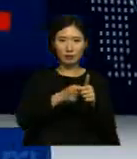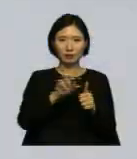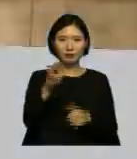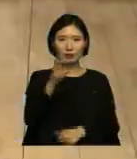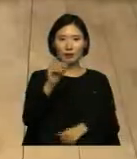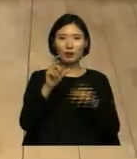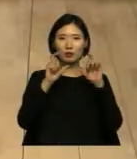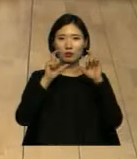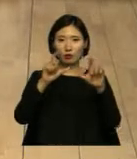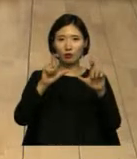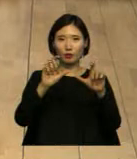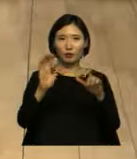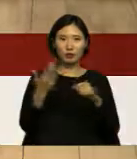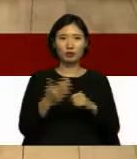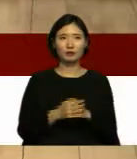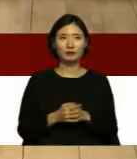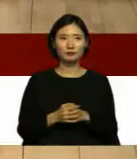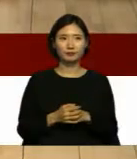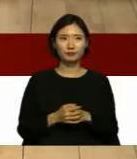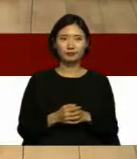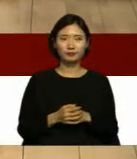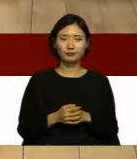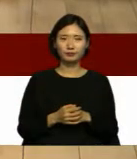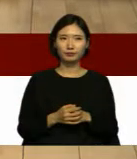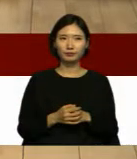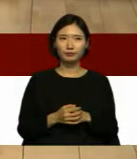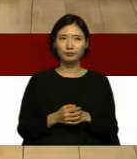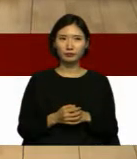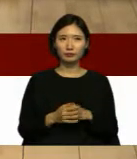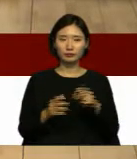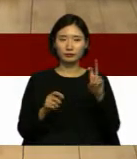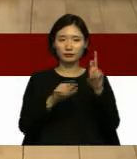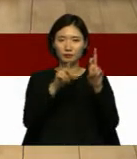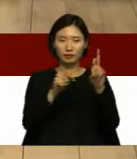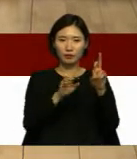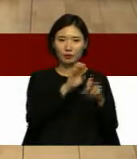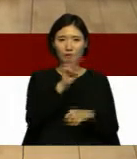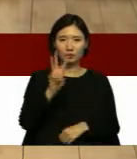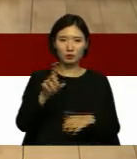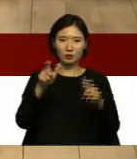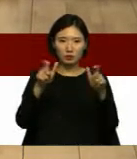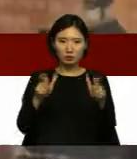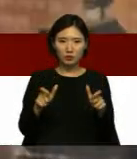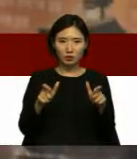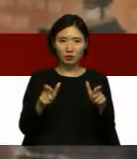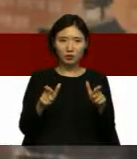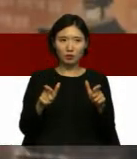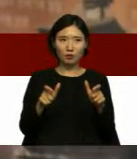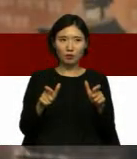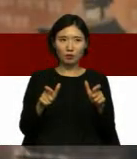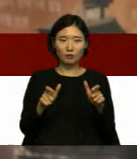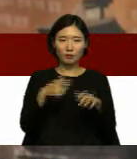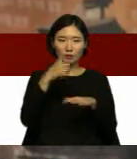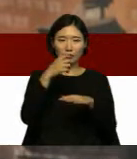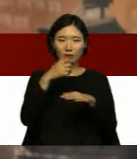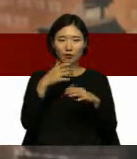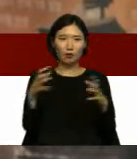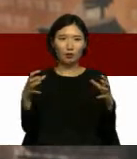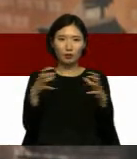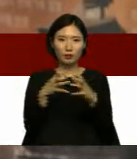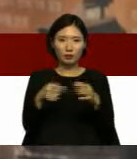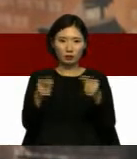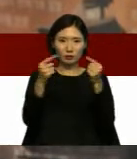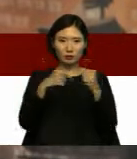원을 선고받았습니다. 김 전 시장은 지난해 12월 포천 지역 동문회 송년 모임에서